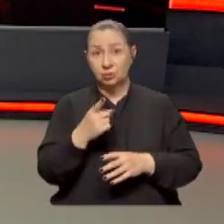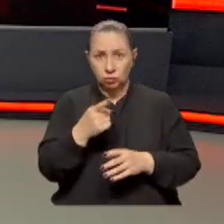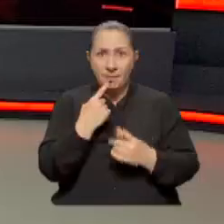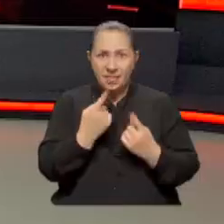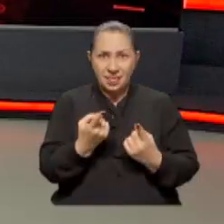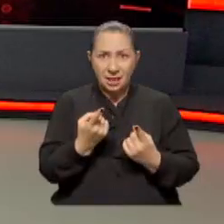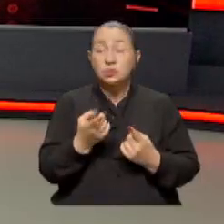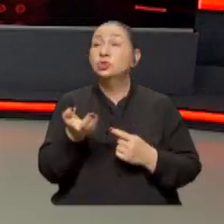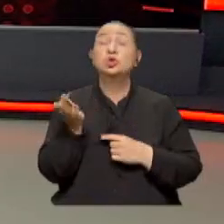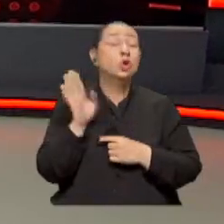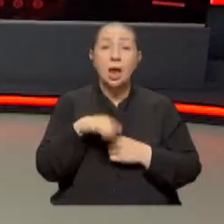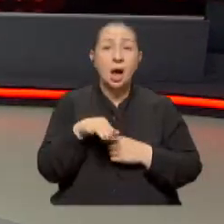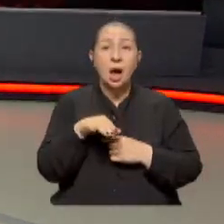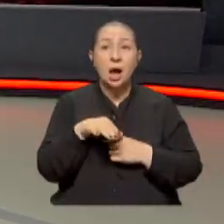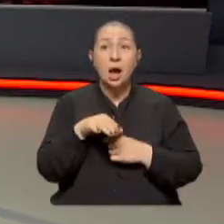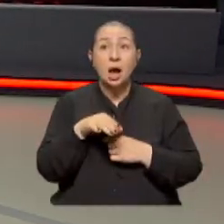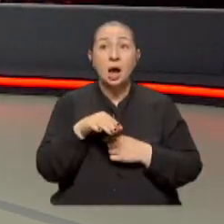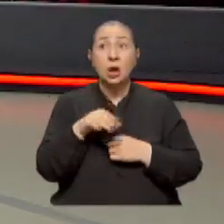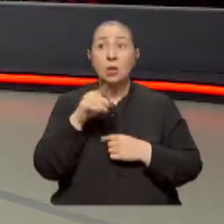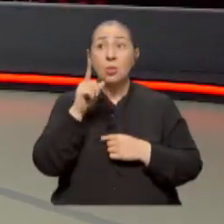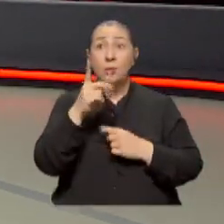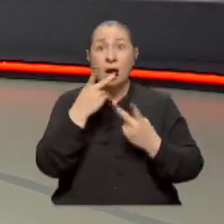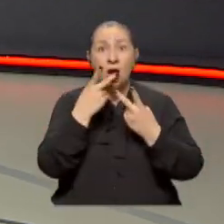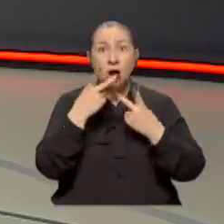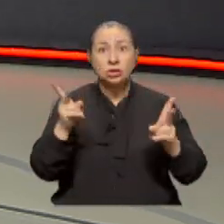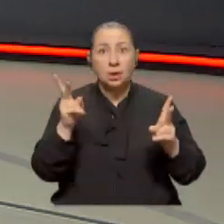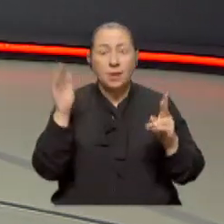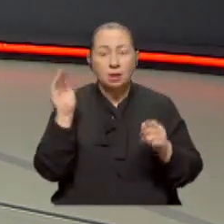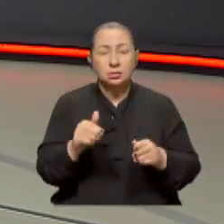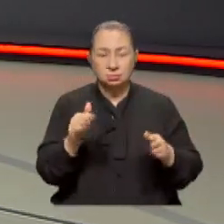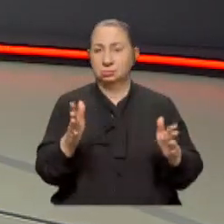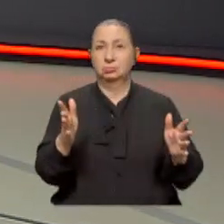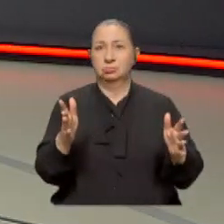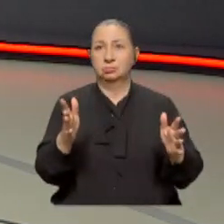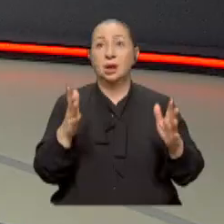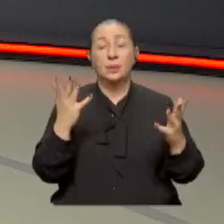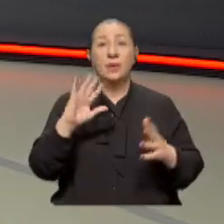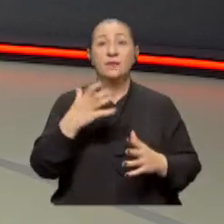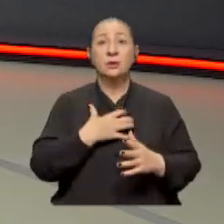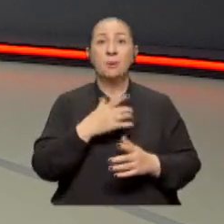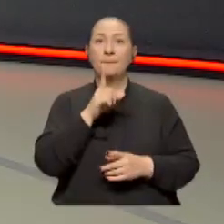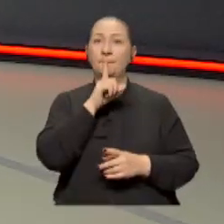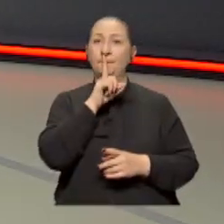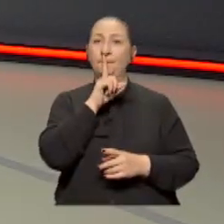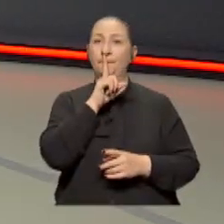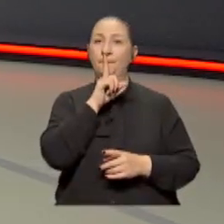Bunları söyledik. Sonra böyle skandal bir itiraf geldi. Fakat patronlardan ses